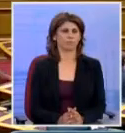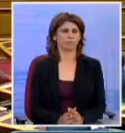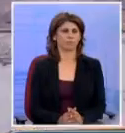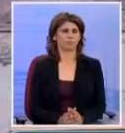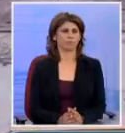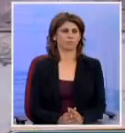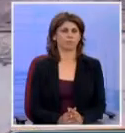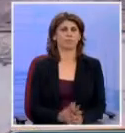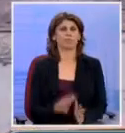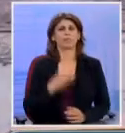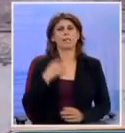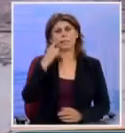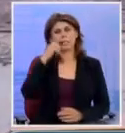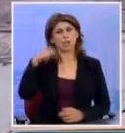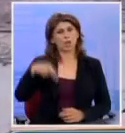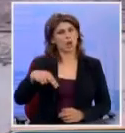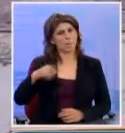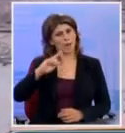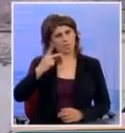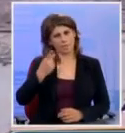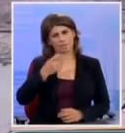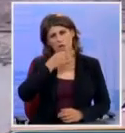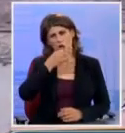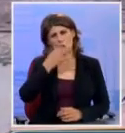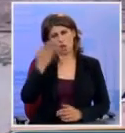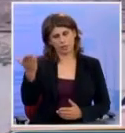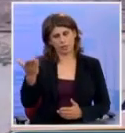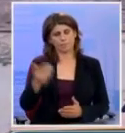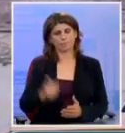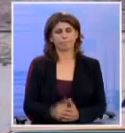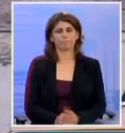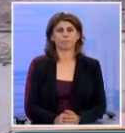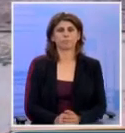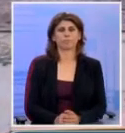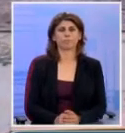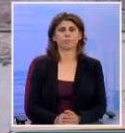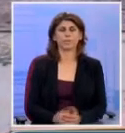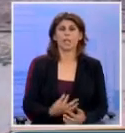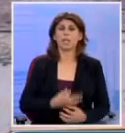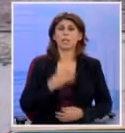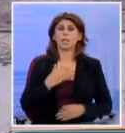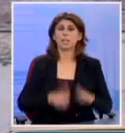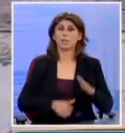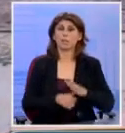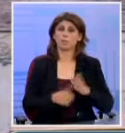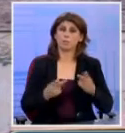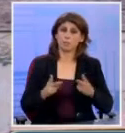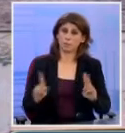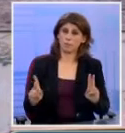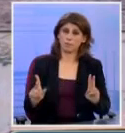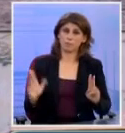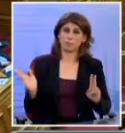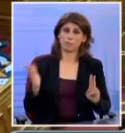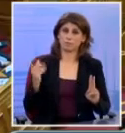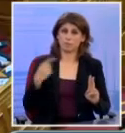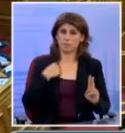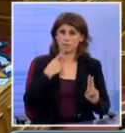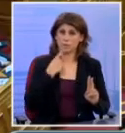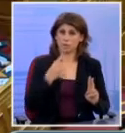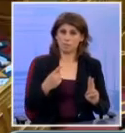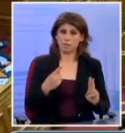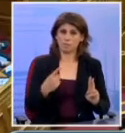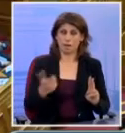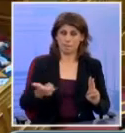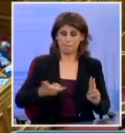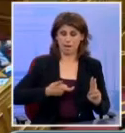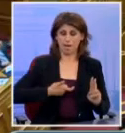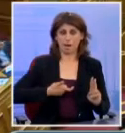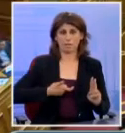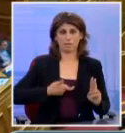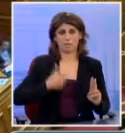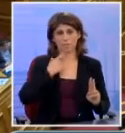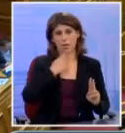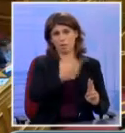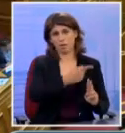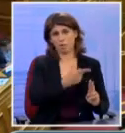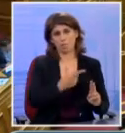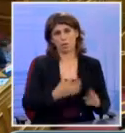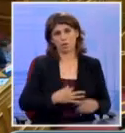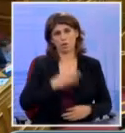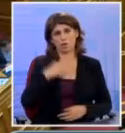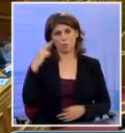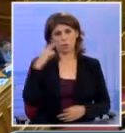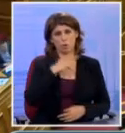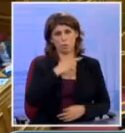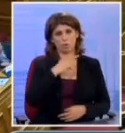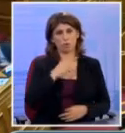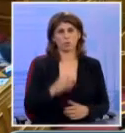Δευτερολογία σας, κύριε Νικολόπουλο, ορίστε παρακαλώ. Κύριε Πρόεδρε, θα μου επιτρέψετε, μιας και μίλησε για τα παράσημα ο κύριος